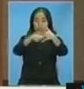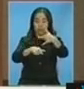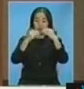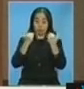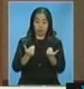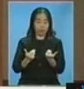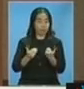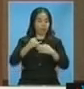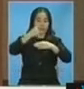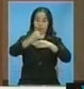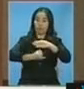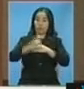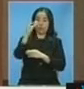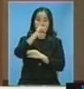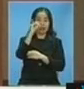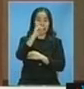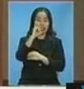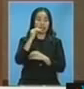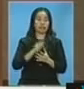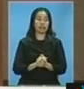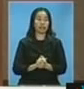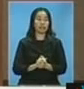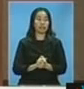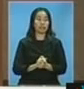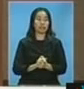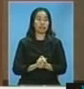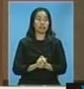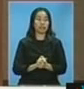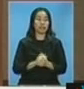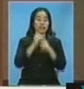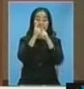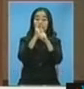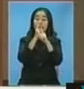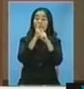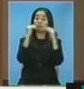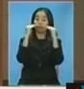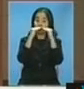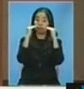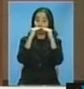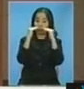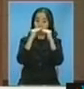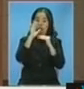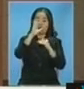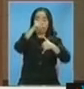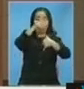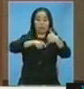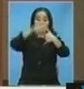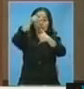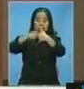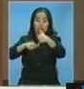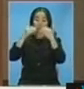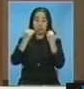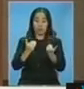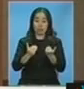มีข้อยุติเป็นทางการแต่ใดๆซึ่งตามหลักสิทธิเสรีภาพส่วนบุคคลนั้นถือว่าต